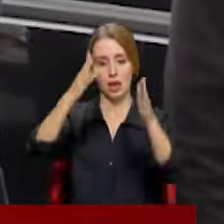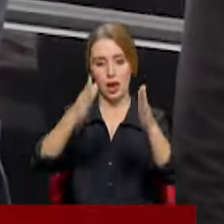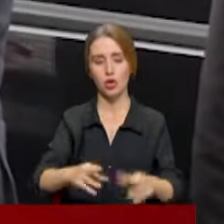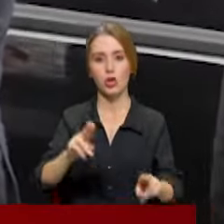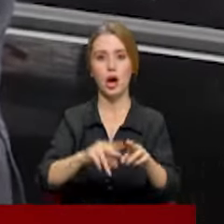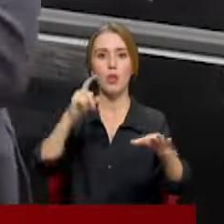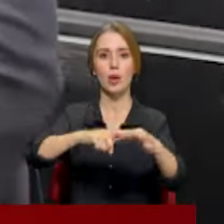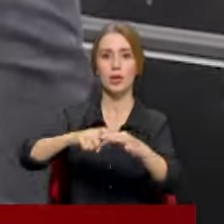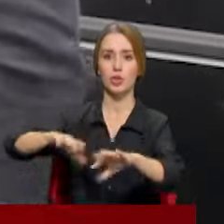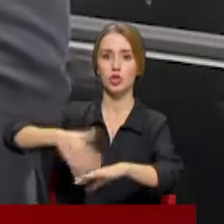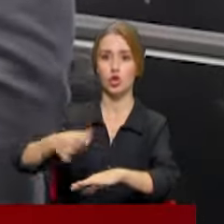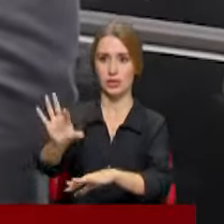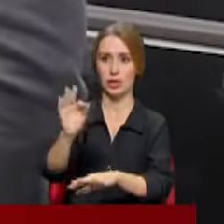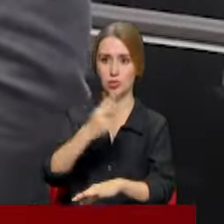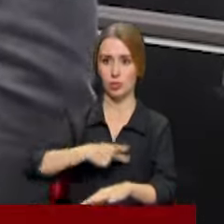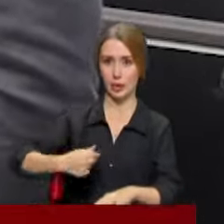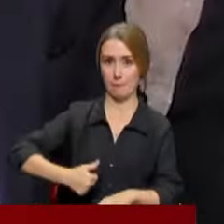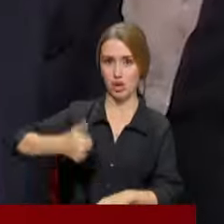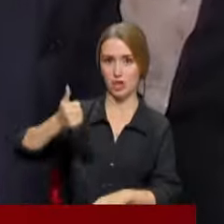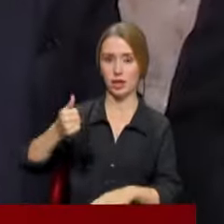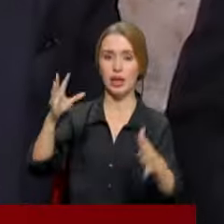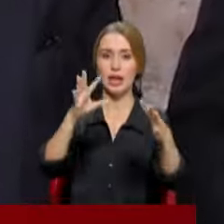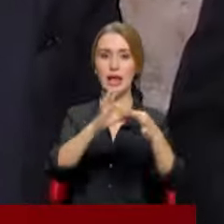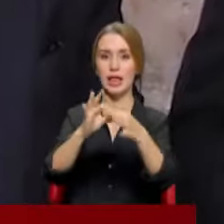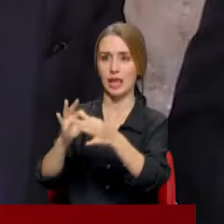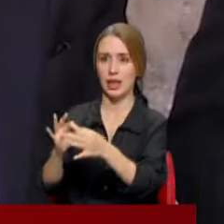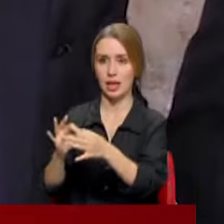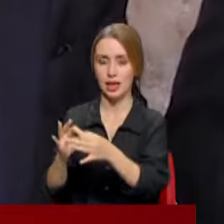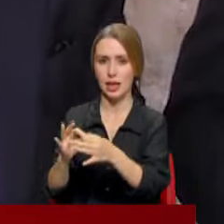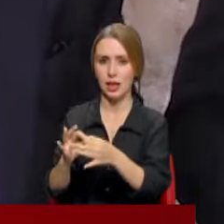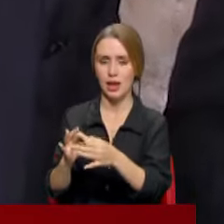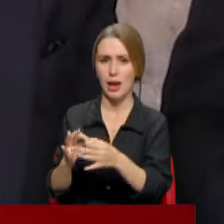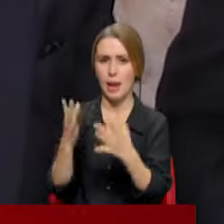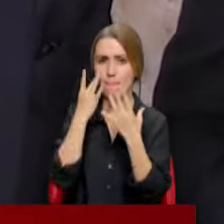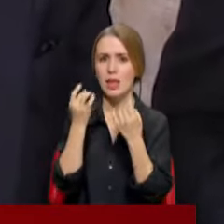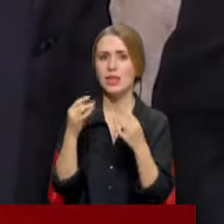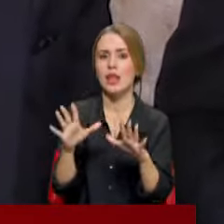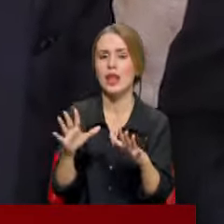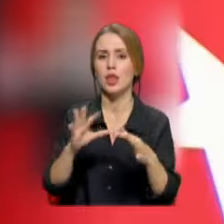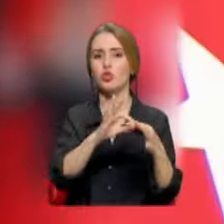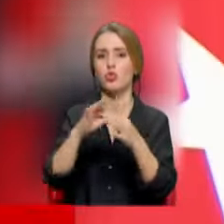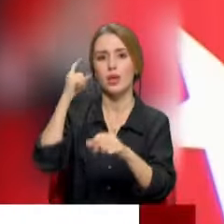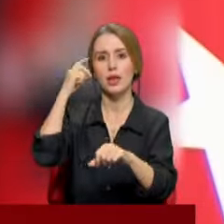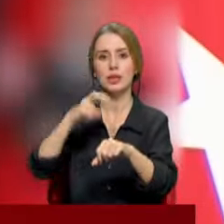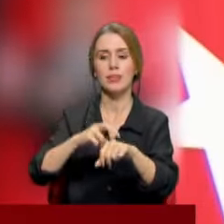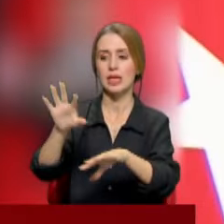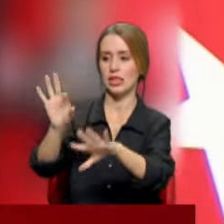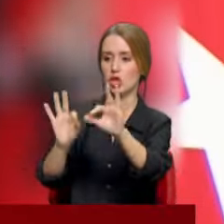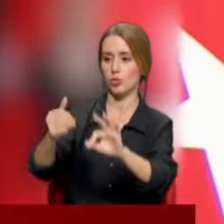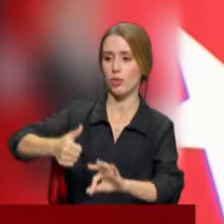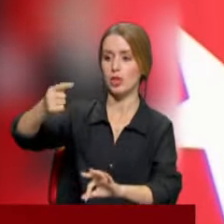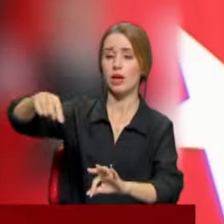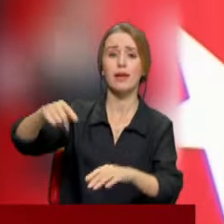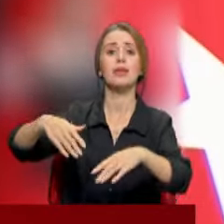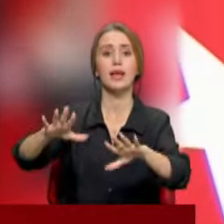kayyum atamalarının ardından seçilmiş belediye başkanlarına yönelik kullandığı ne idüğü belirsiz ifadesi hatırlatıldı. Seçilmiş başkanlar